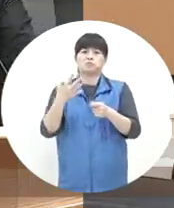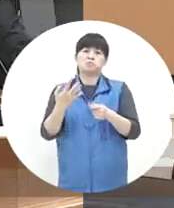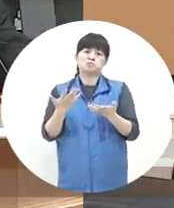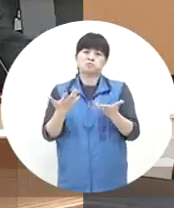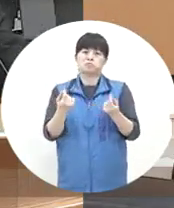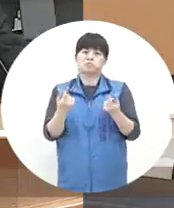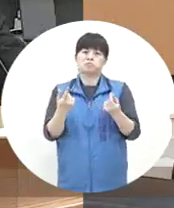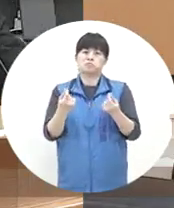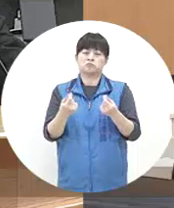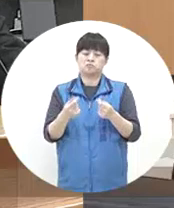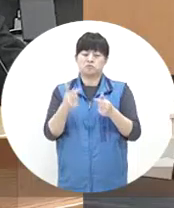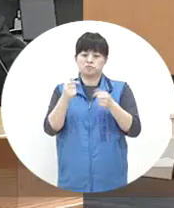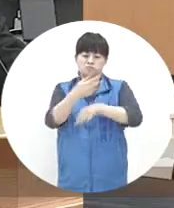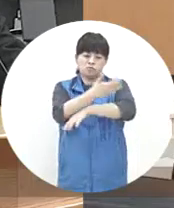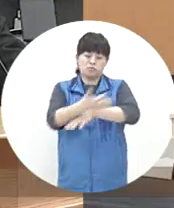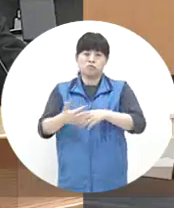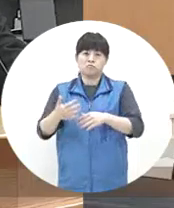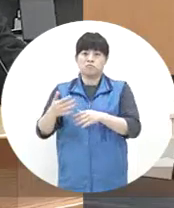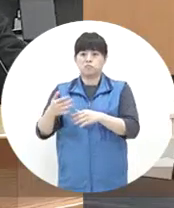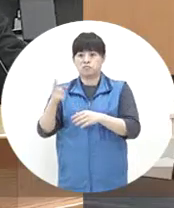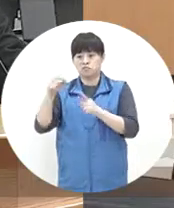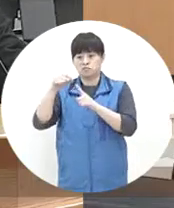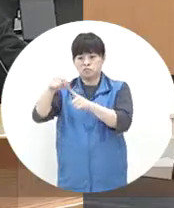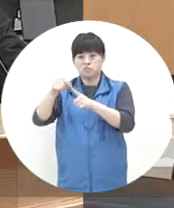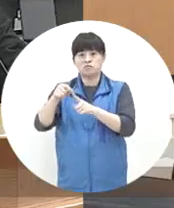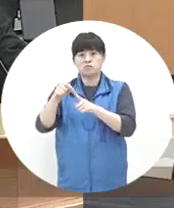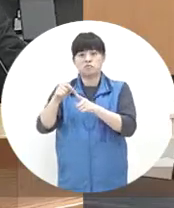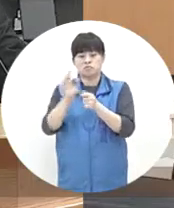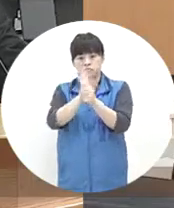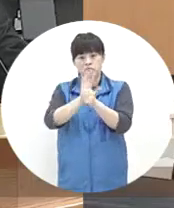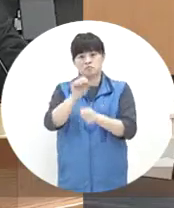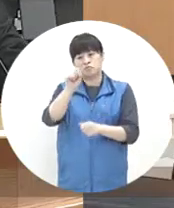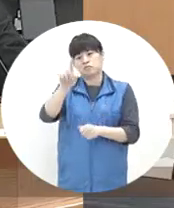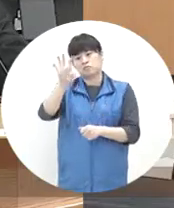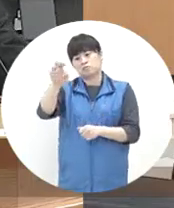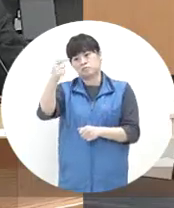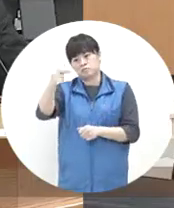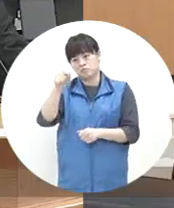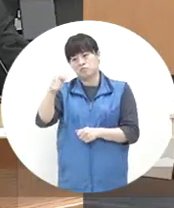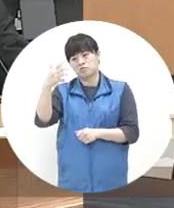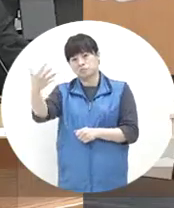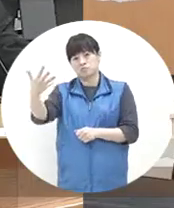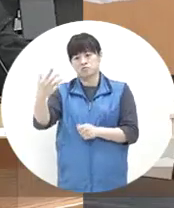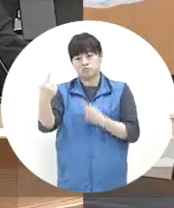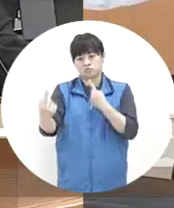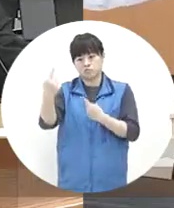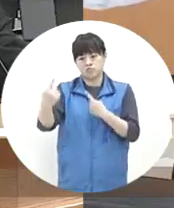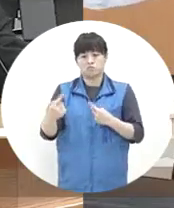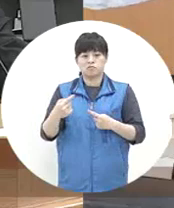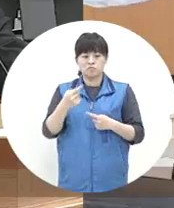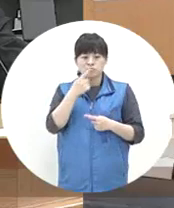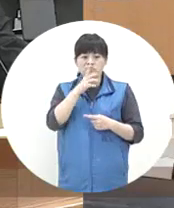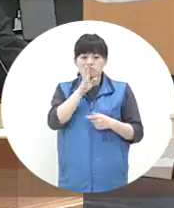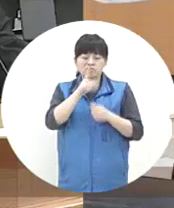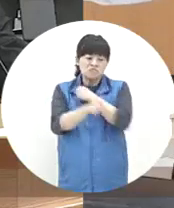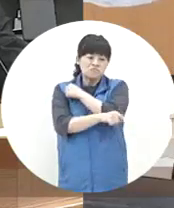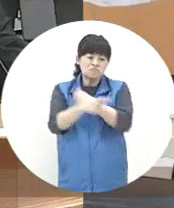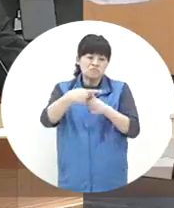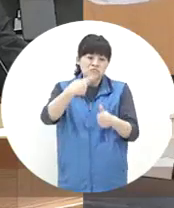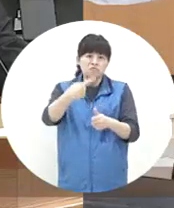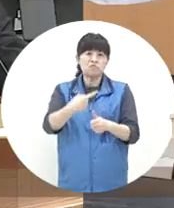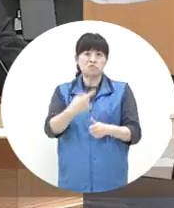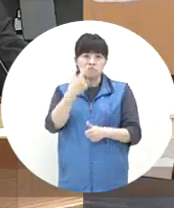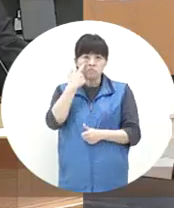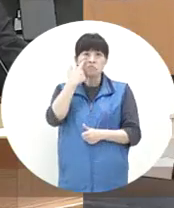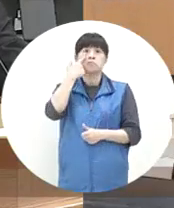个双溪区一个公车班次服务 146.86 人比起来，我们是倒数第一名，而且是非常